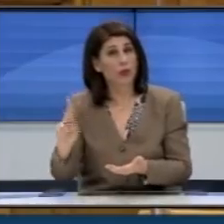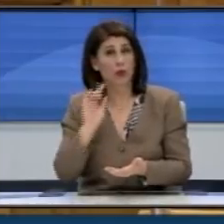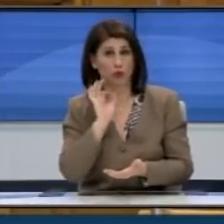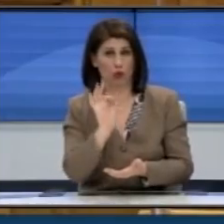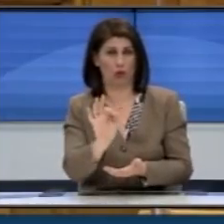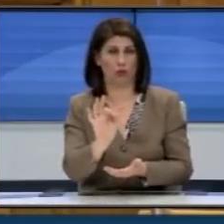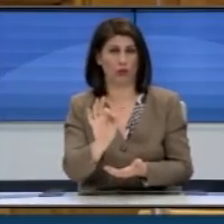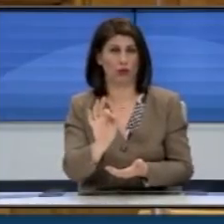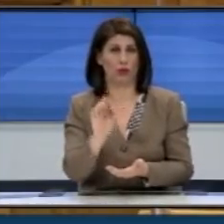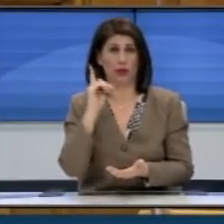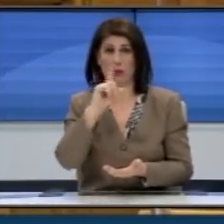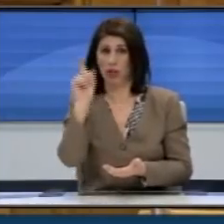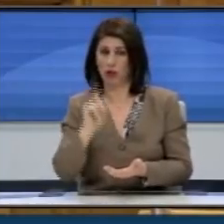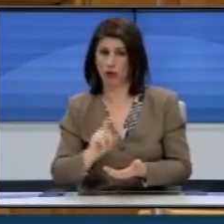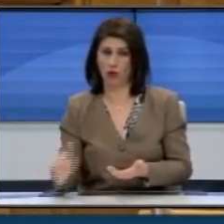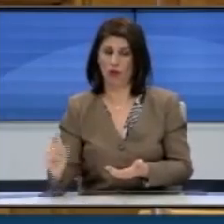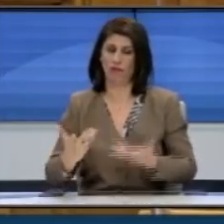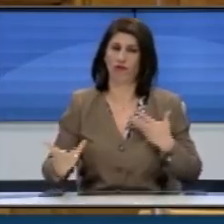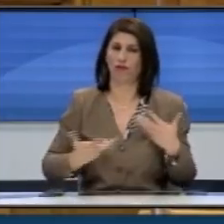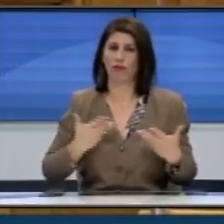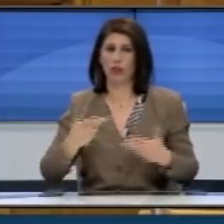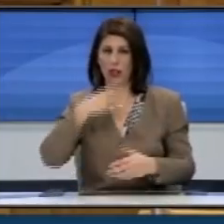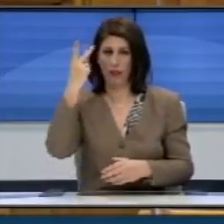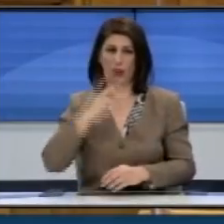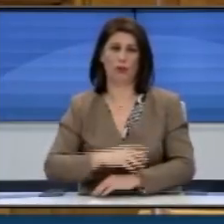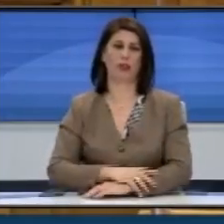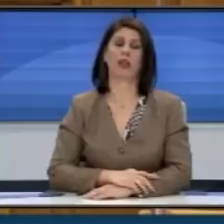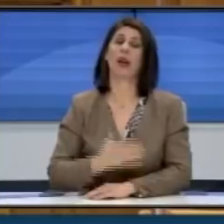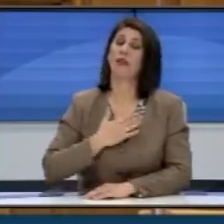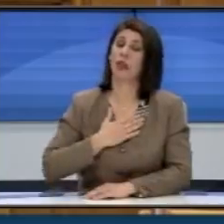στόχους για μια ζωή με σύγχρονα δικαιώματα. Σας ευχαριστώ.